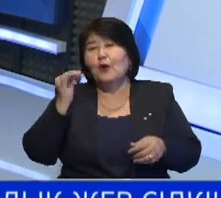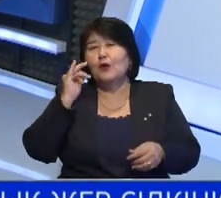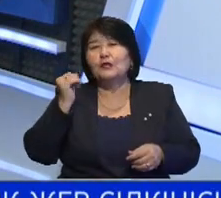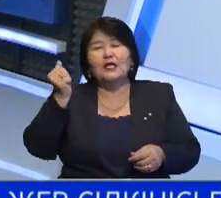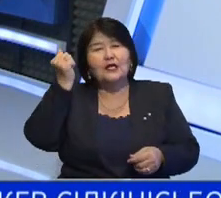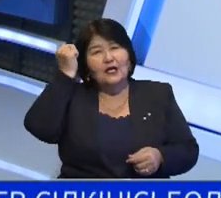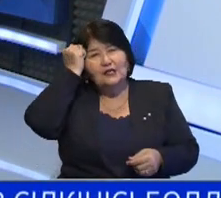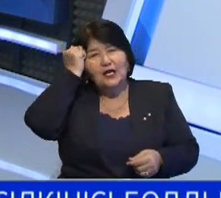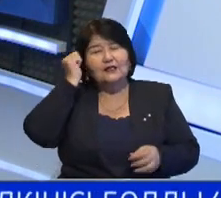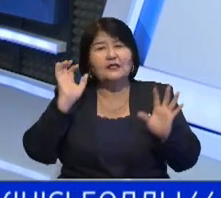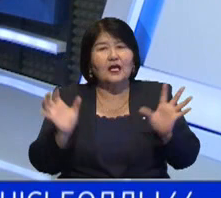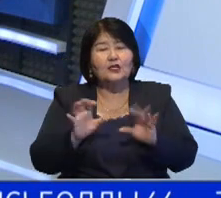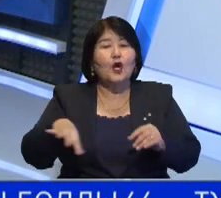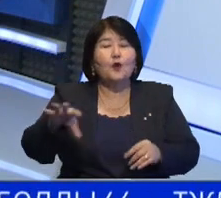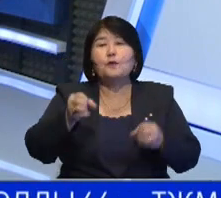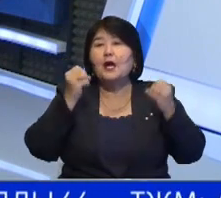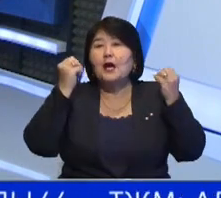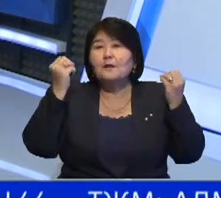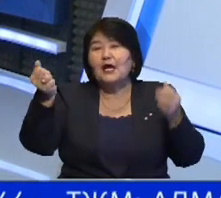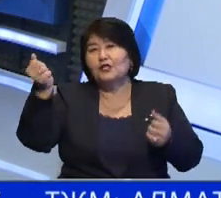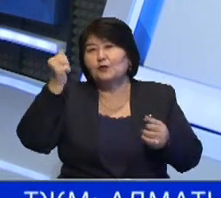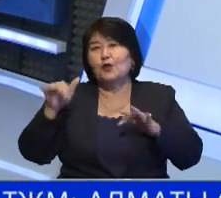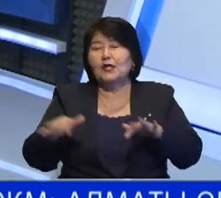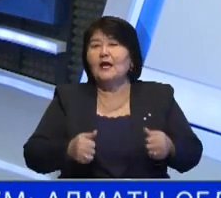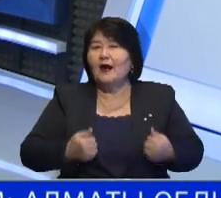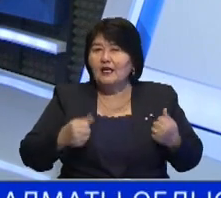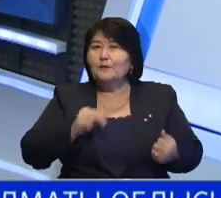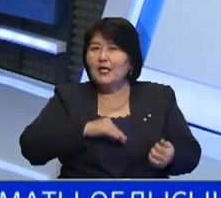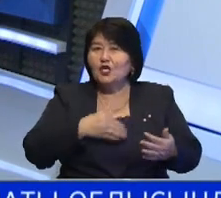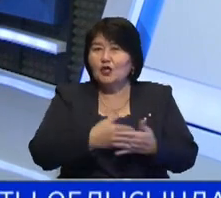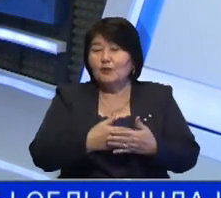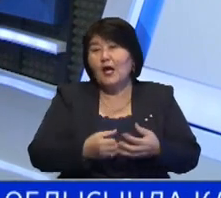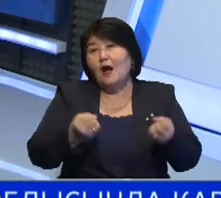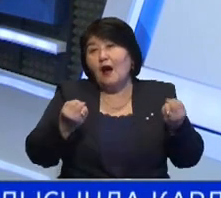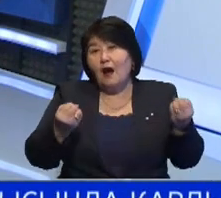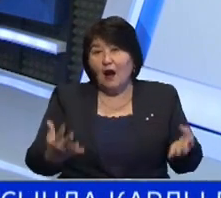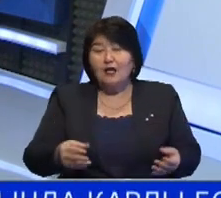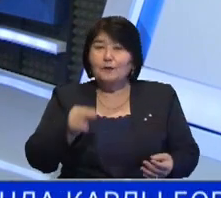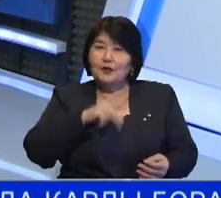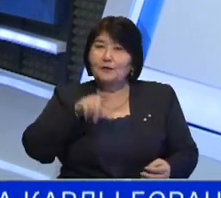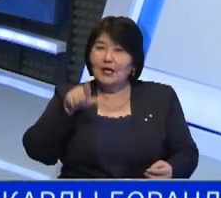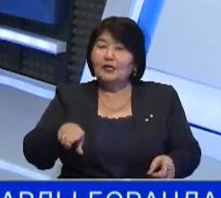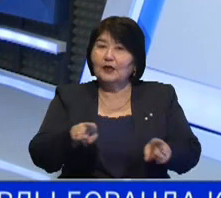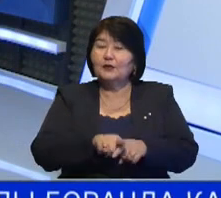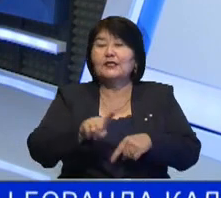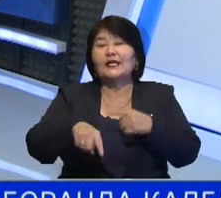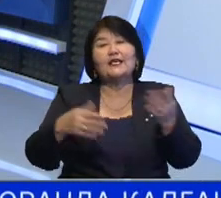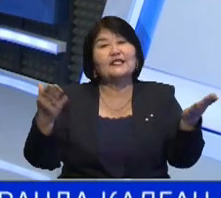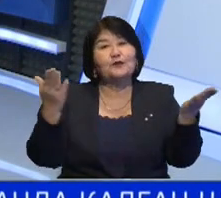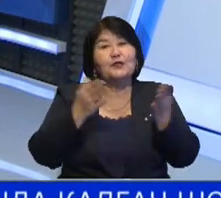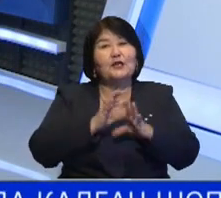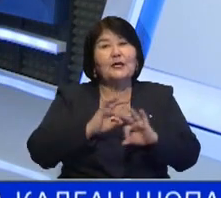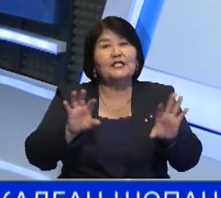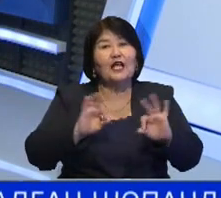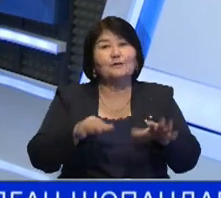көздің қарашығындай сақтап, өңірдің мәдени мұрасын қорғау жолында аянбай еңбек етіп жүрген қарапайым еңбек адамы туралы келесі